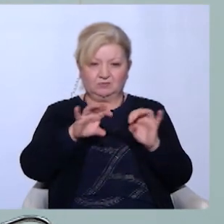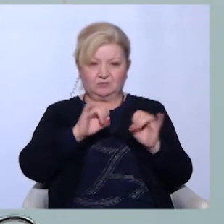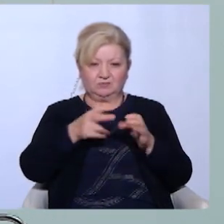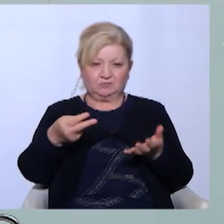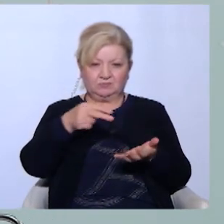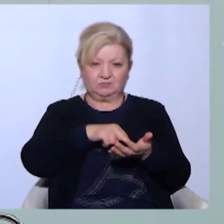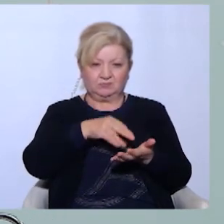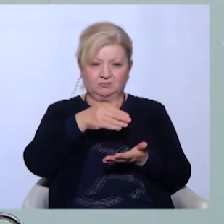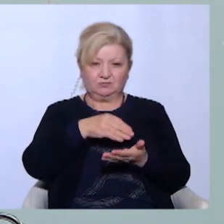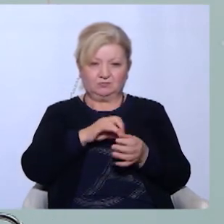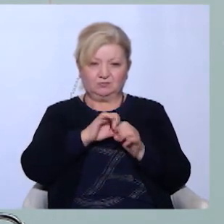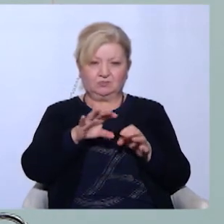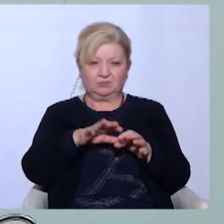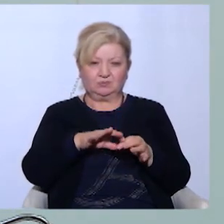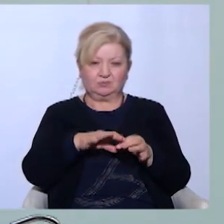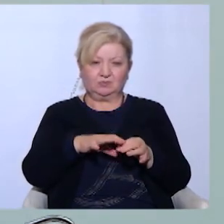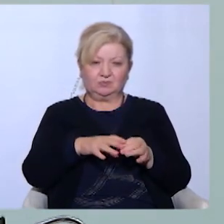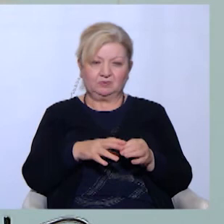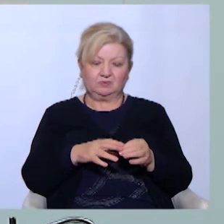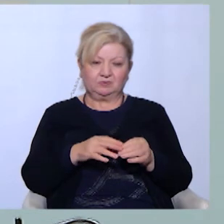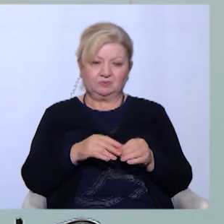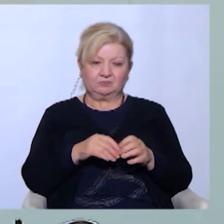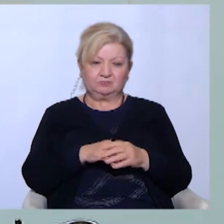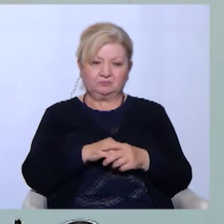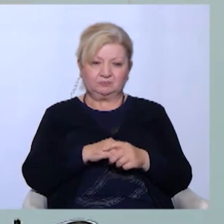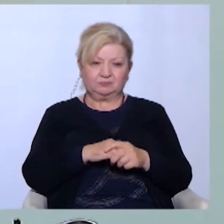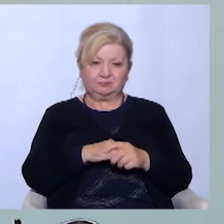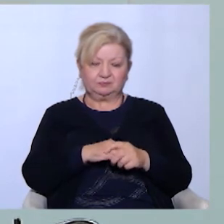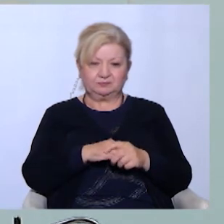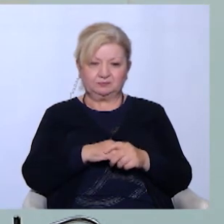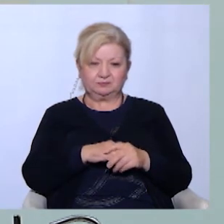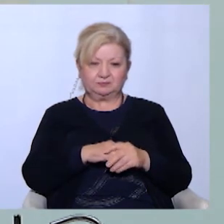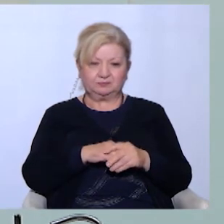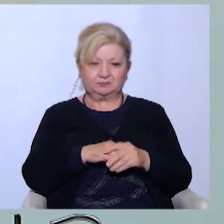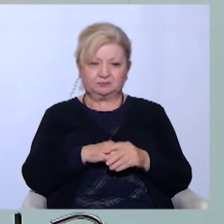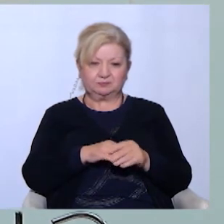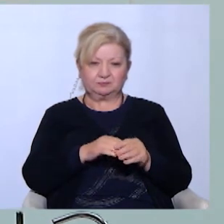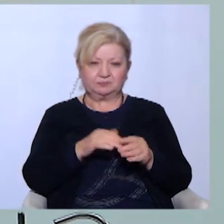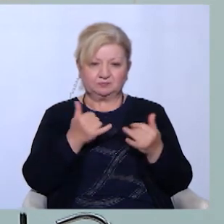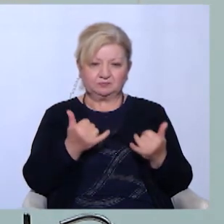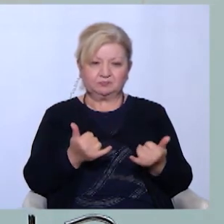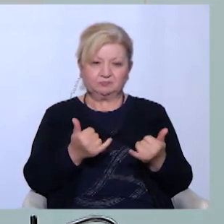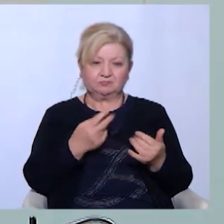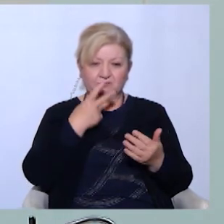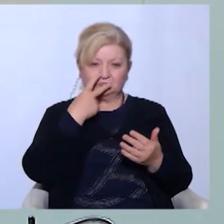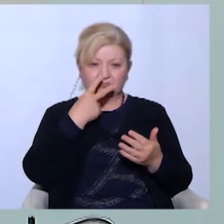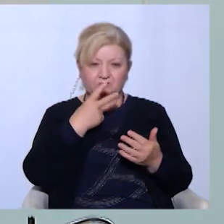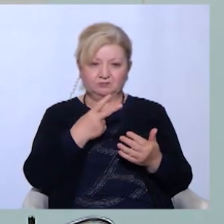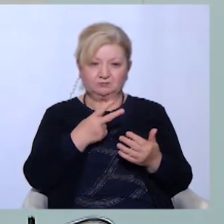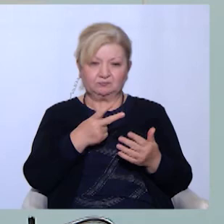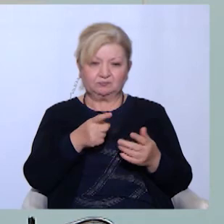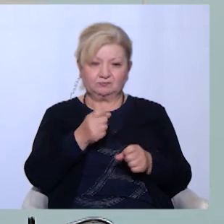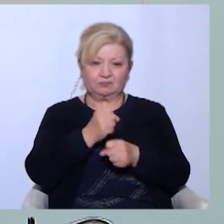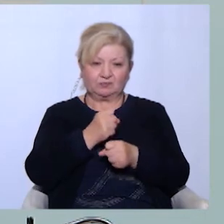დღეს გამოსვლა, იმ კონცერტის ჩატარება, რომელსაც ესენი კვირდებიან.